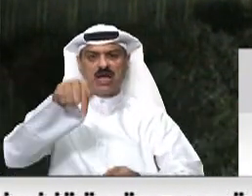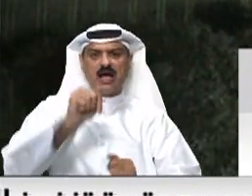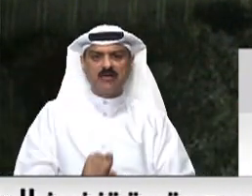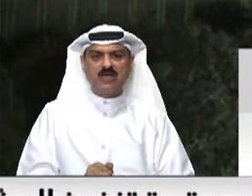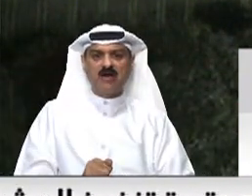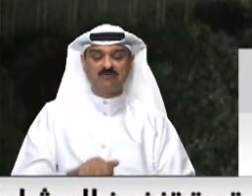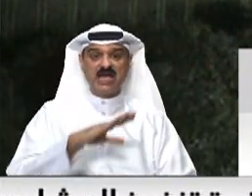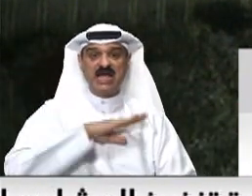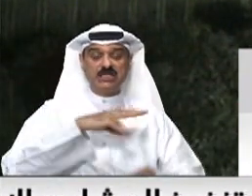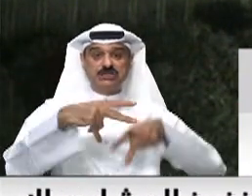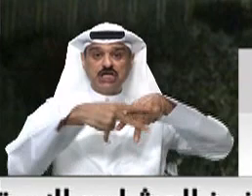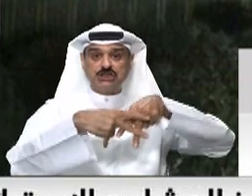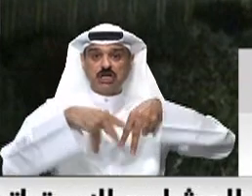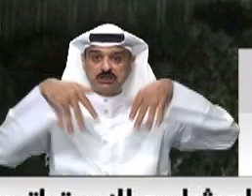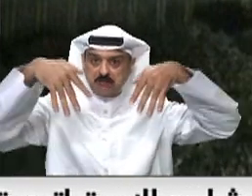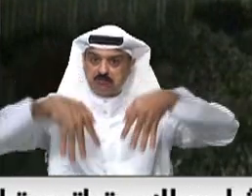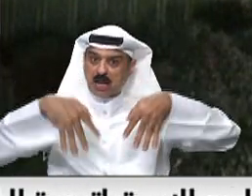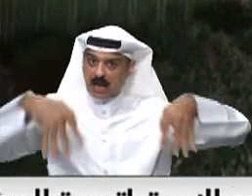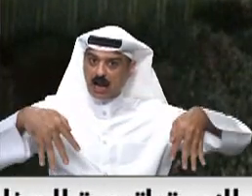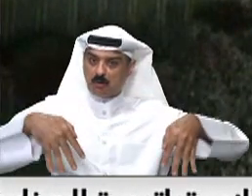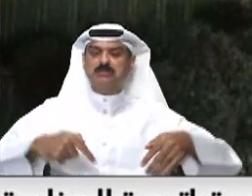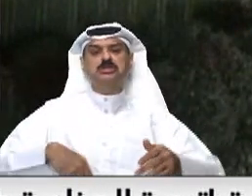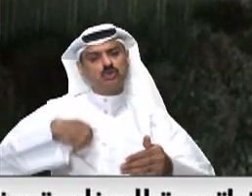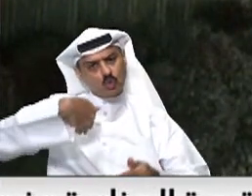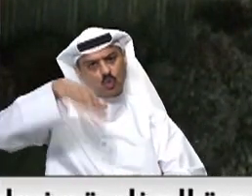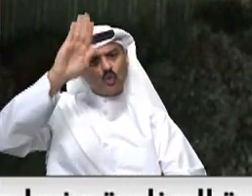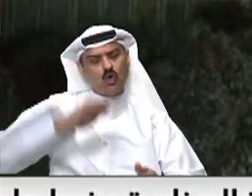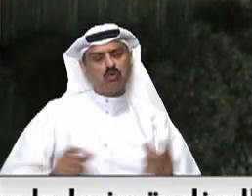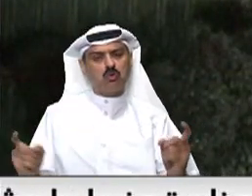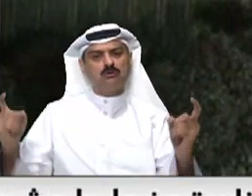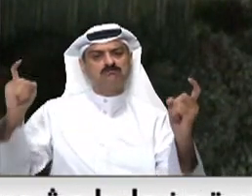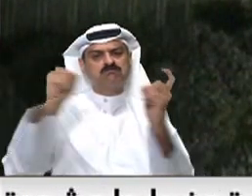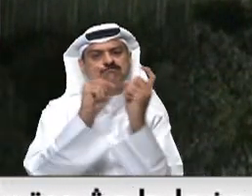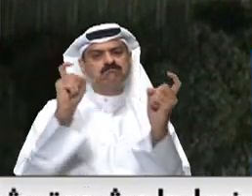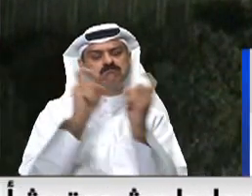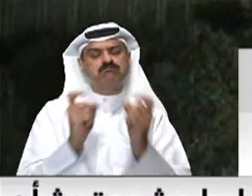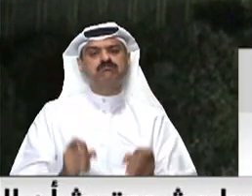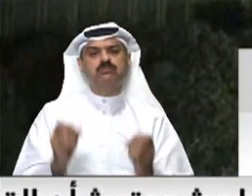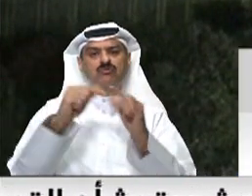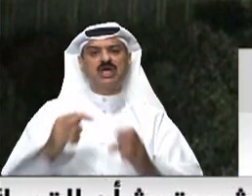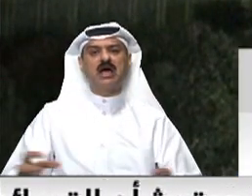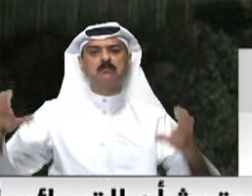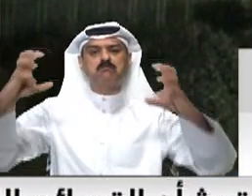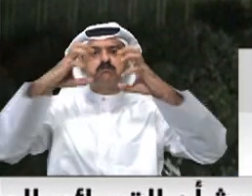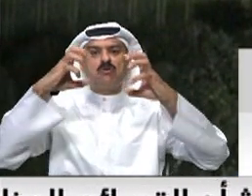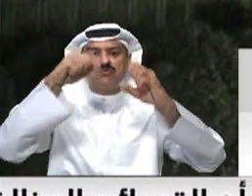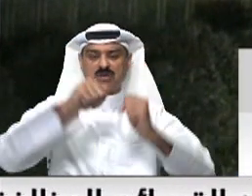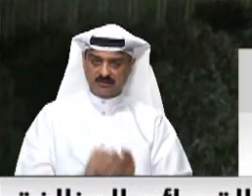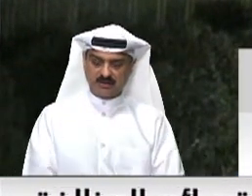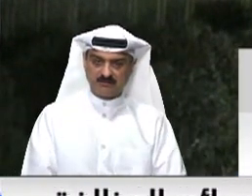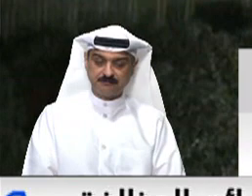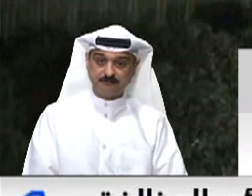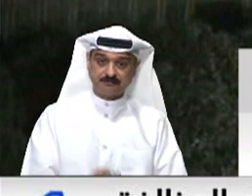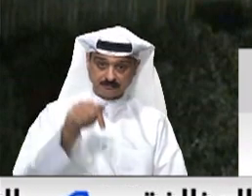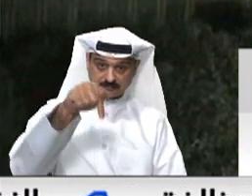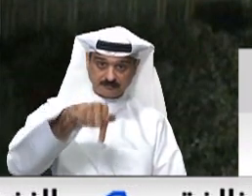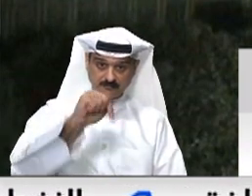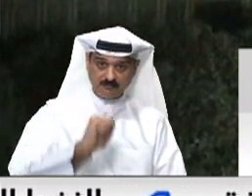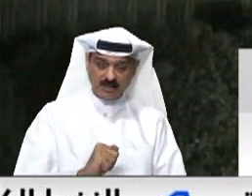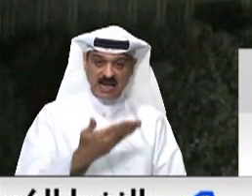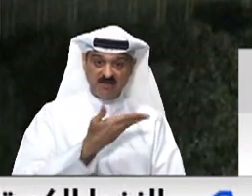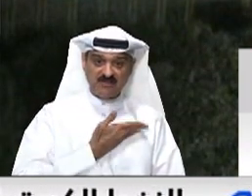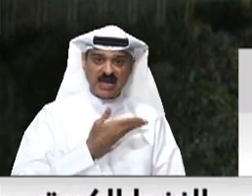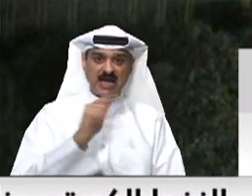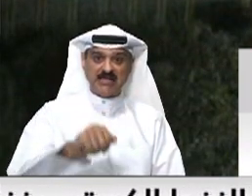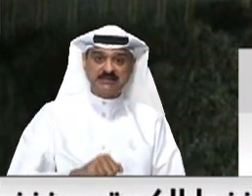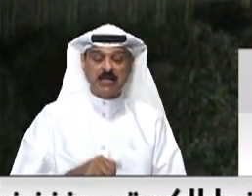الإسرائيلي عند الحواجز العسكرية ونقاط التماس في تكامل ووحدة للساحات الفلسطينية سواء في قطاع غزة